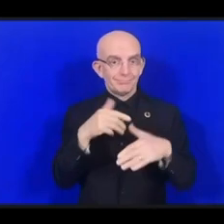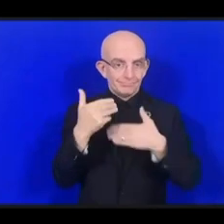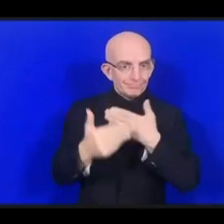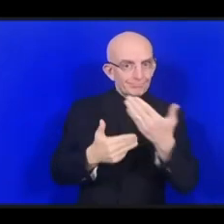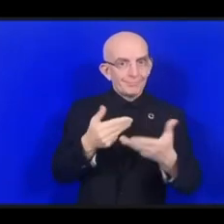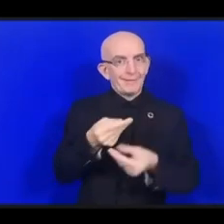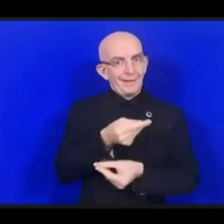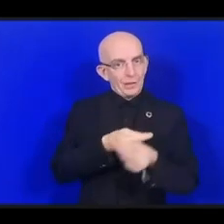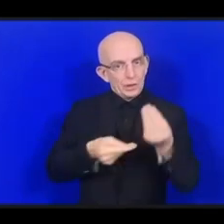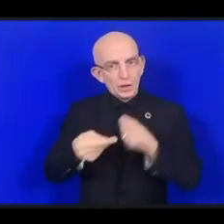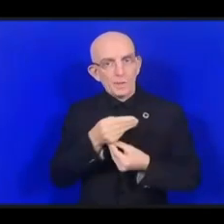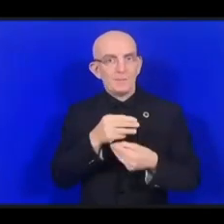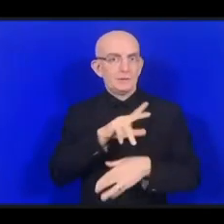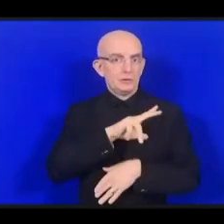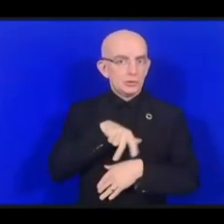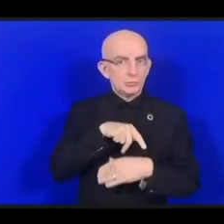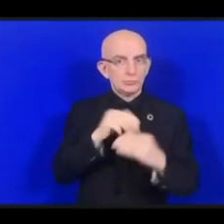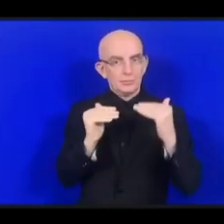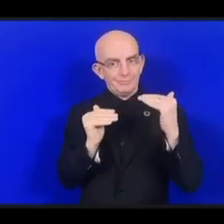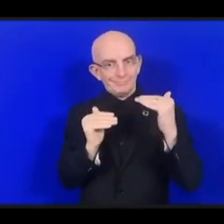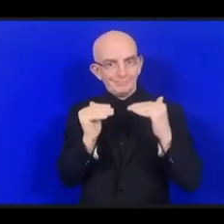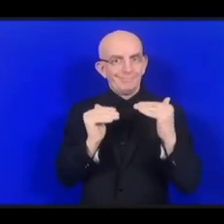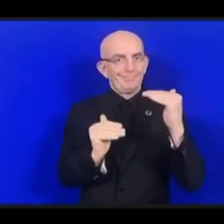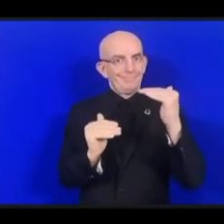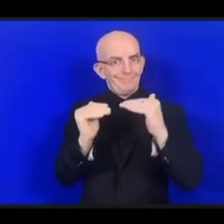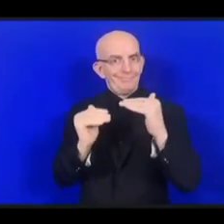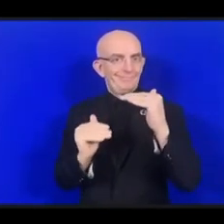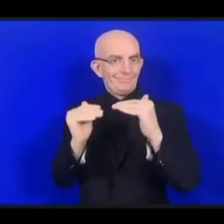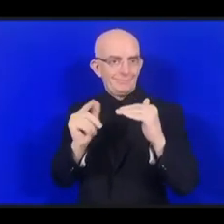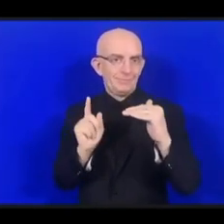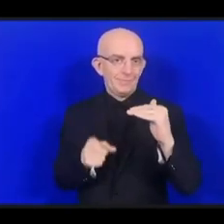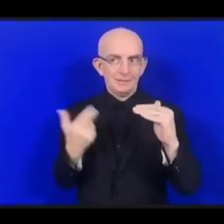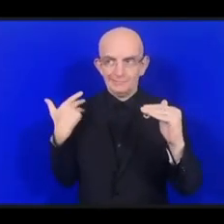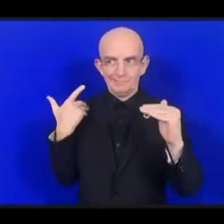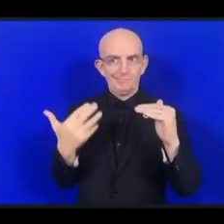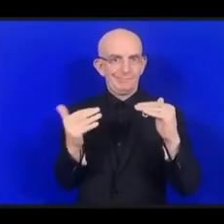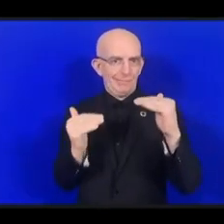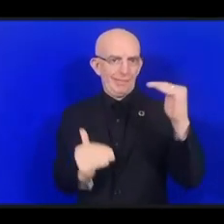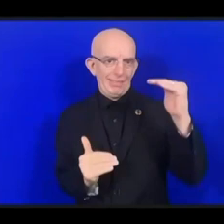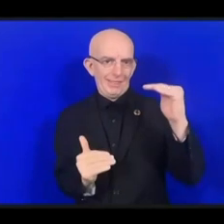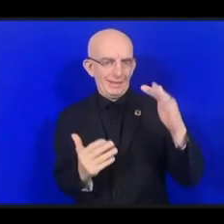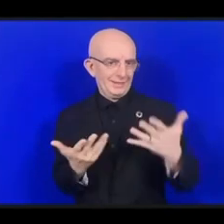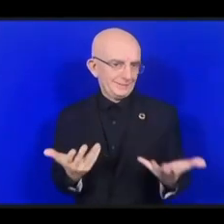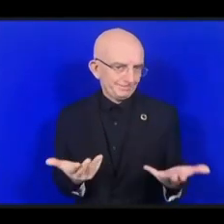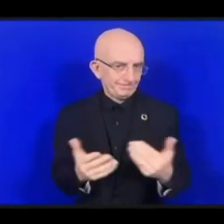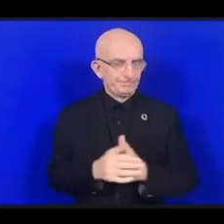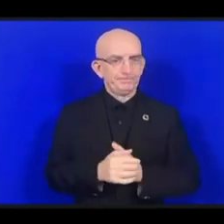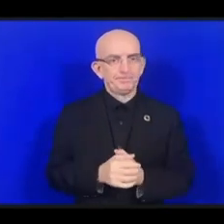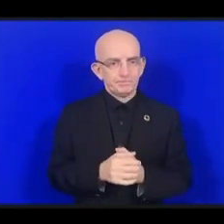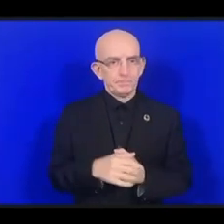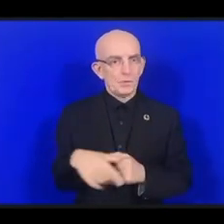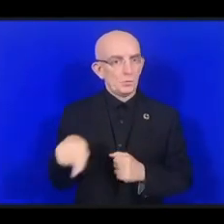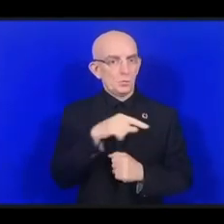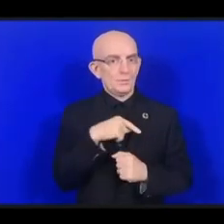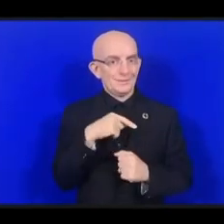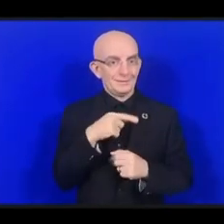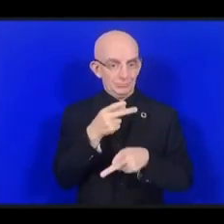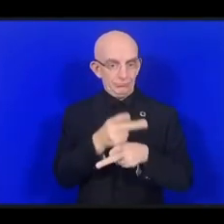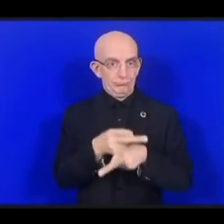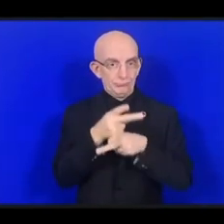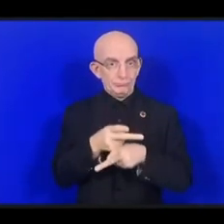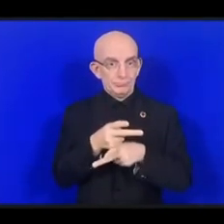ce patrimoine de demain mais il ne nous est pas donné il ne nous est pas possible de